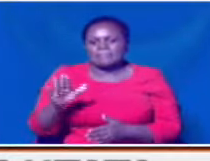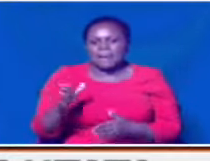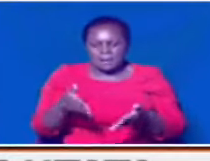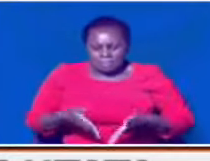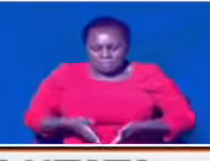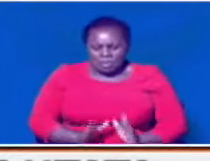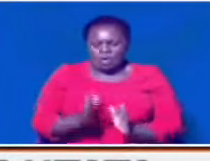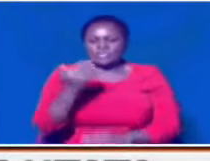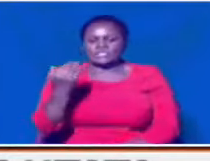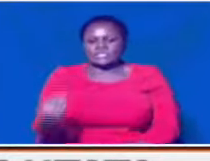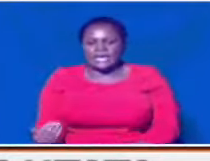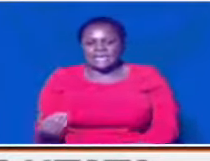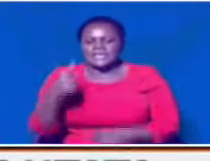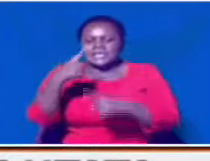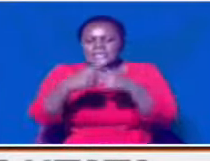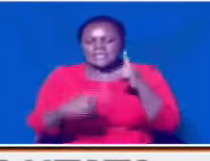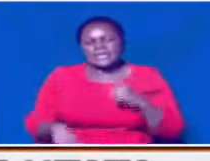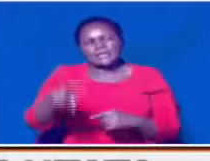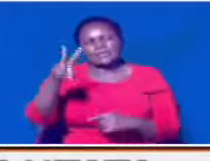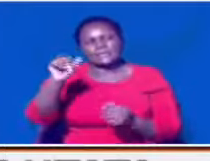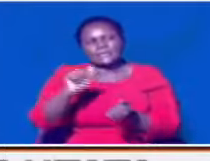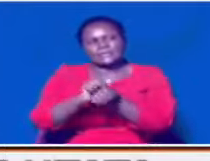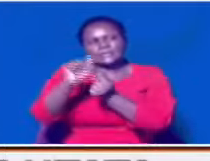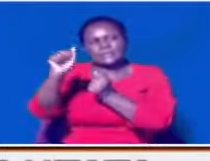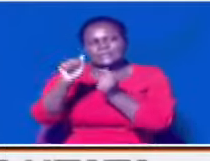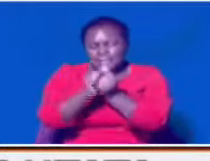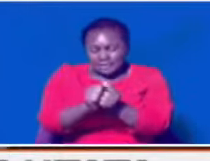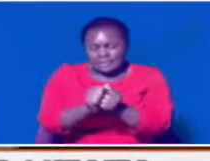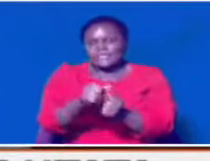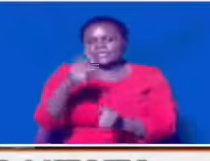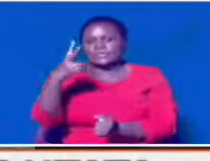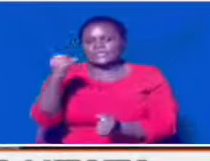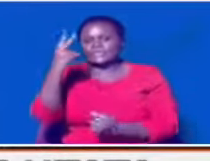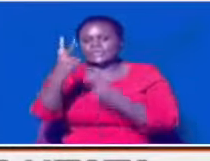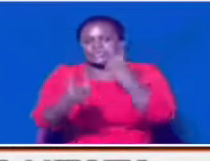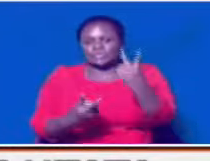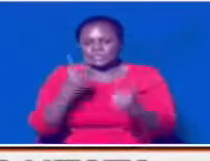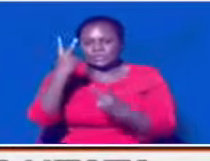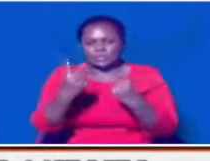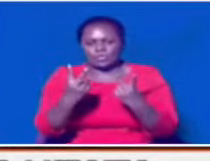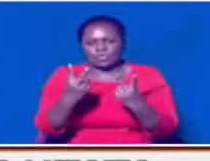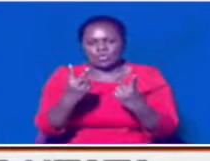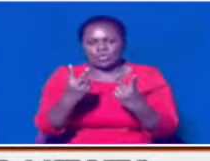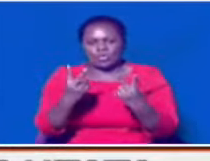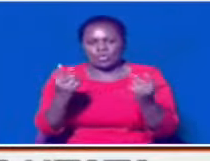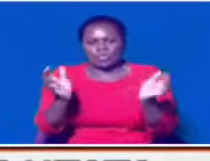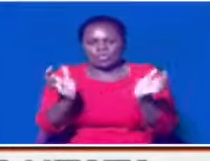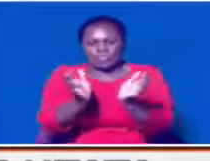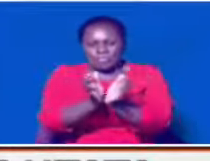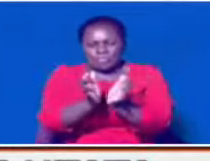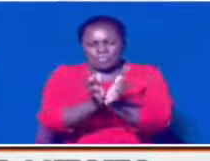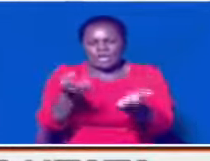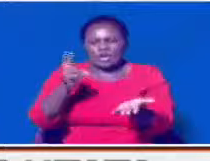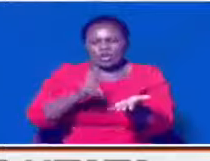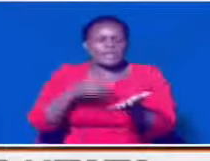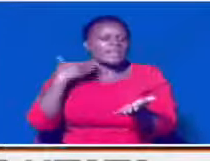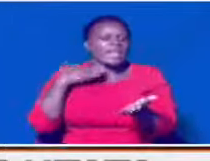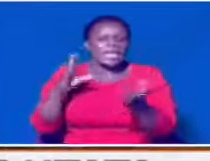alijifungua mtoto wao wa kiume mwaka 2010. Mnamo 2022 alinaswa na dhoruba ya matamshi ya